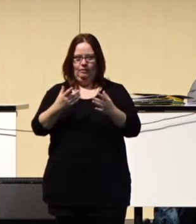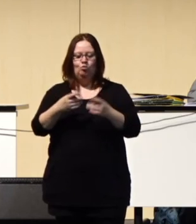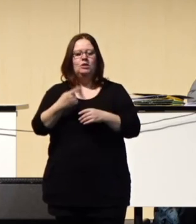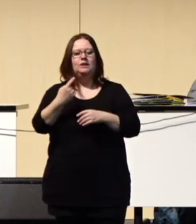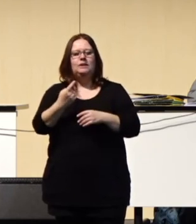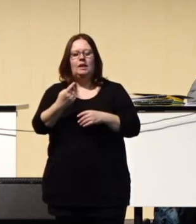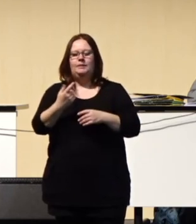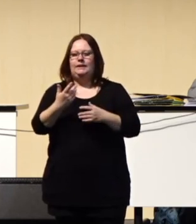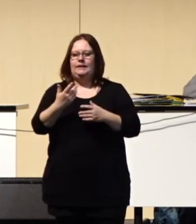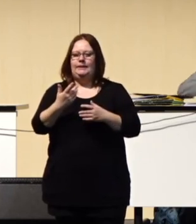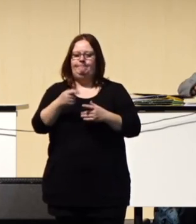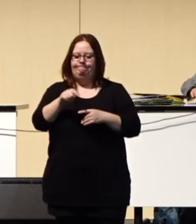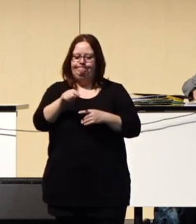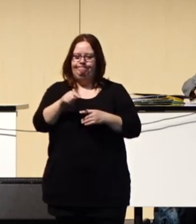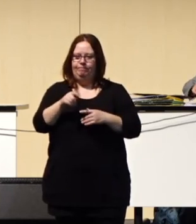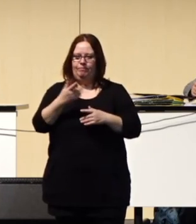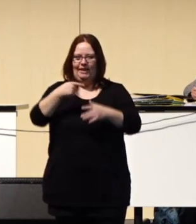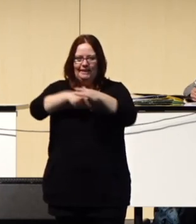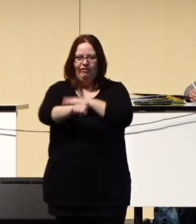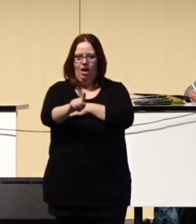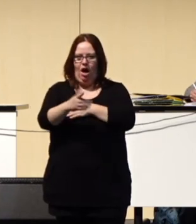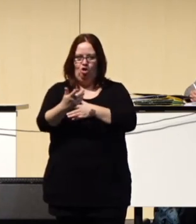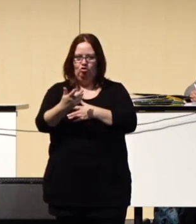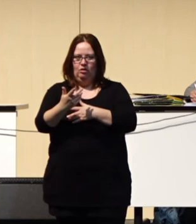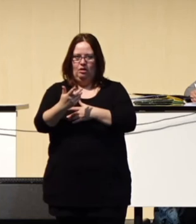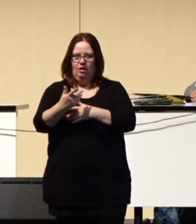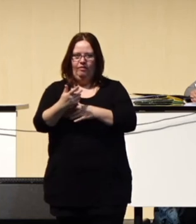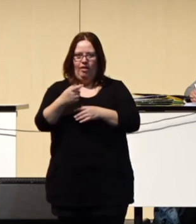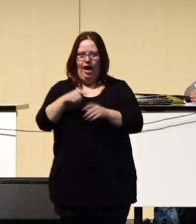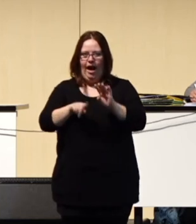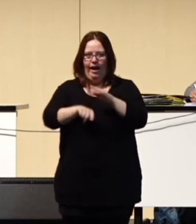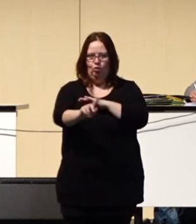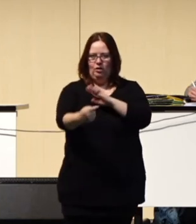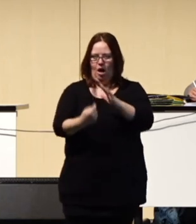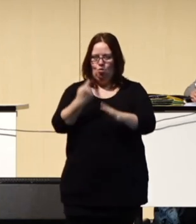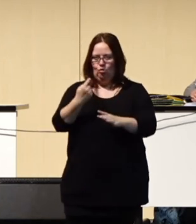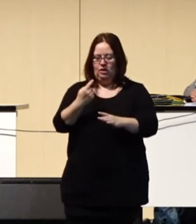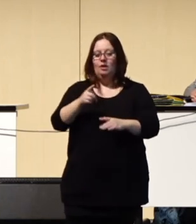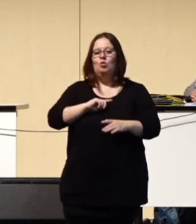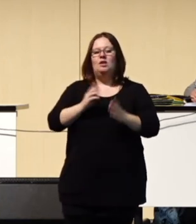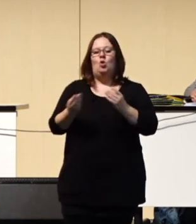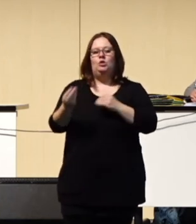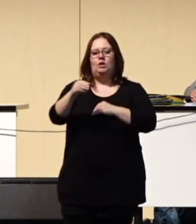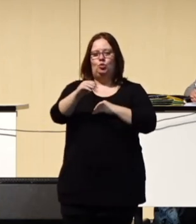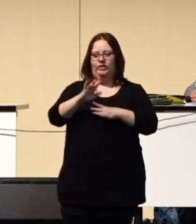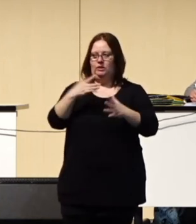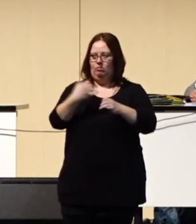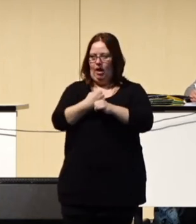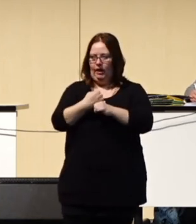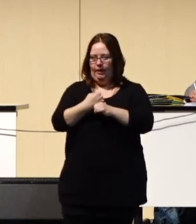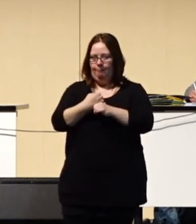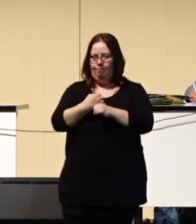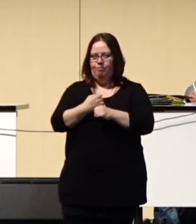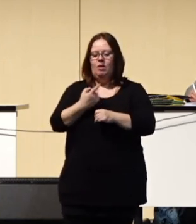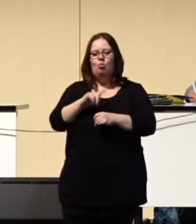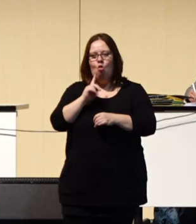Bestandteil der Tiefgarage, weil es Ein- und Ausstiegsbauwerk ist. Was wir ja zusätzlich gemacht haben, ist